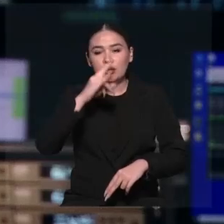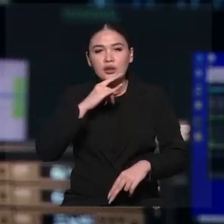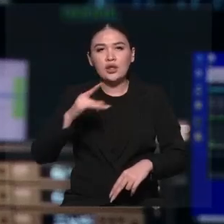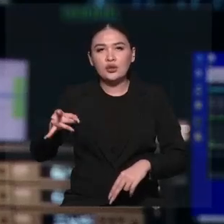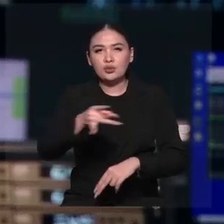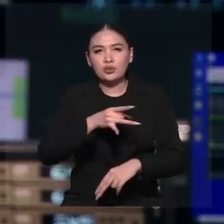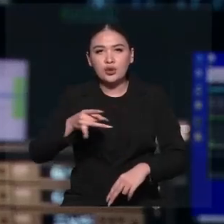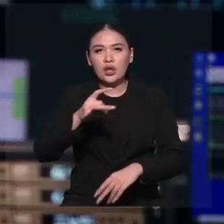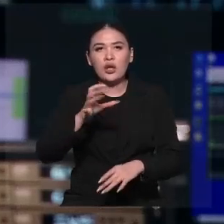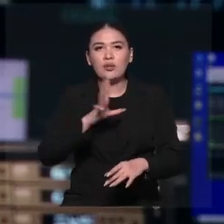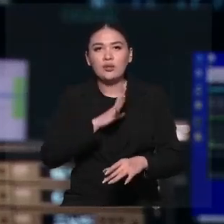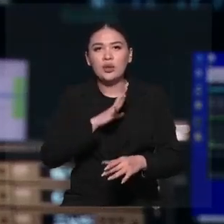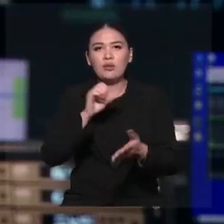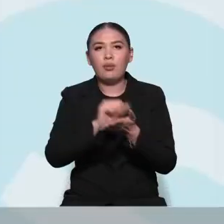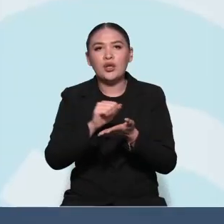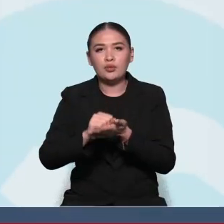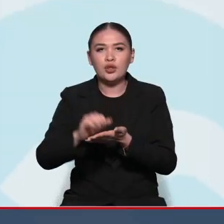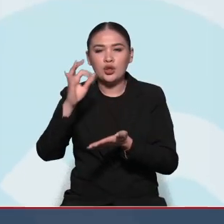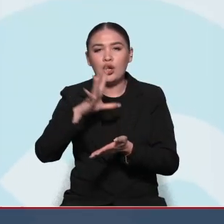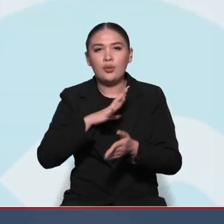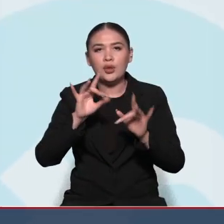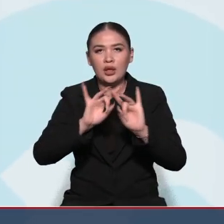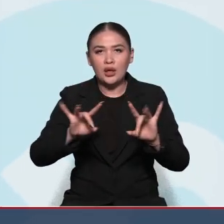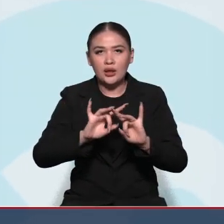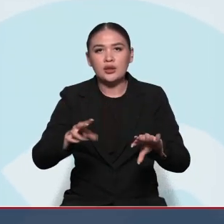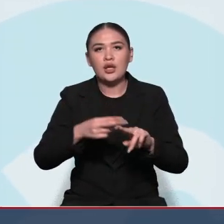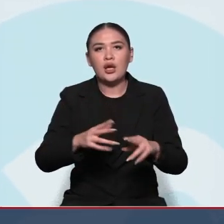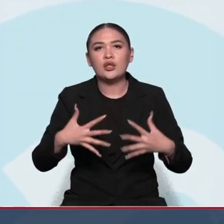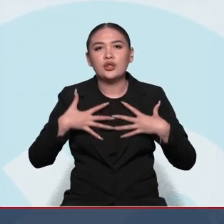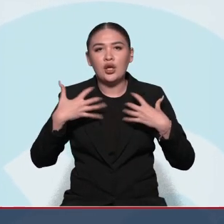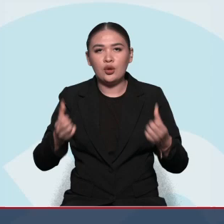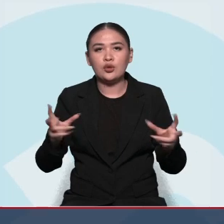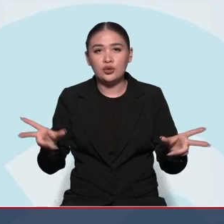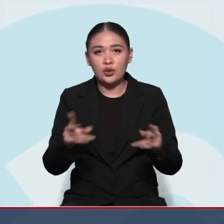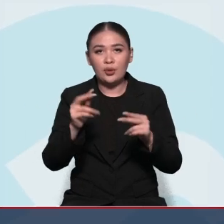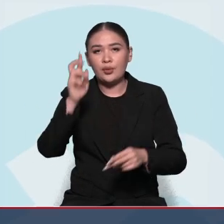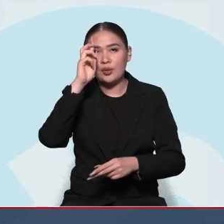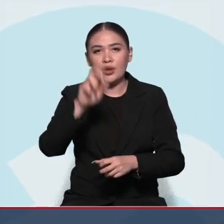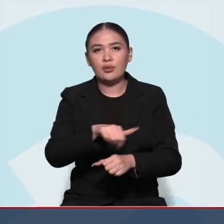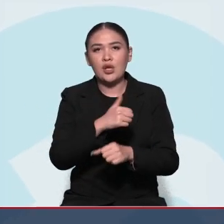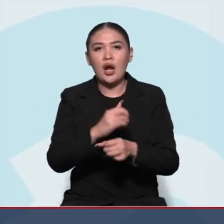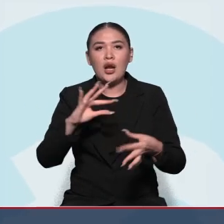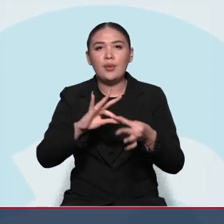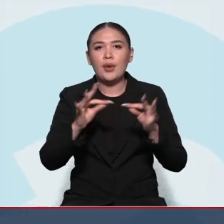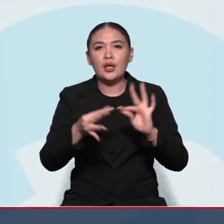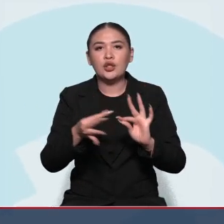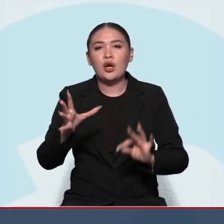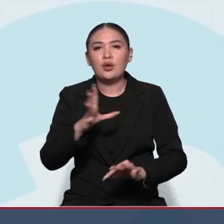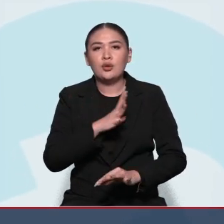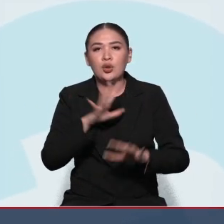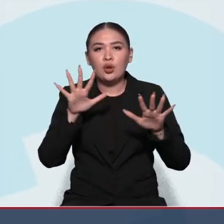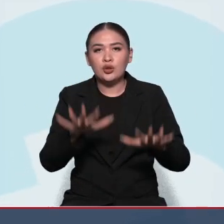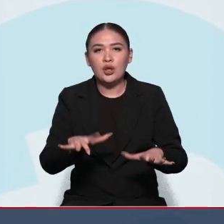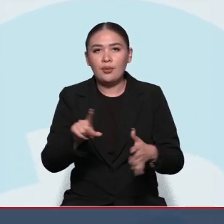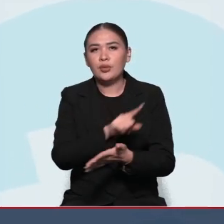хатшысы хабарлады. Берік Уәли спортшылар мен бапкерлердің тезірек сауығып кетуін тілеп, мемлекет басшысы олимпиада жүлдегерлерін